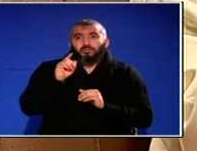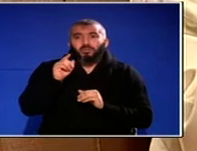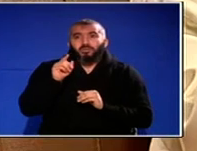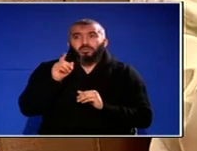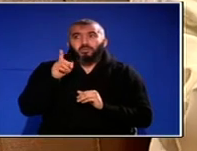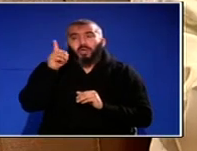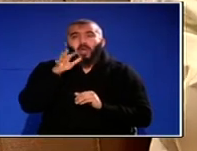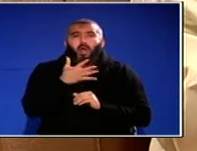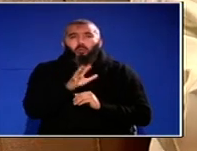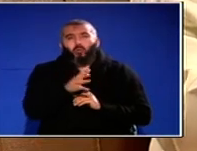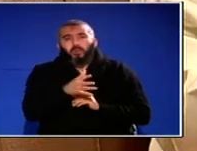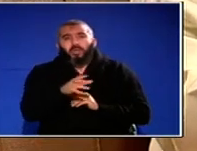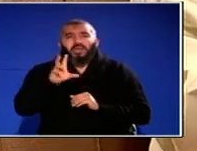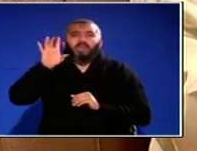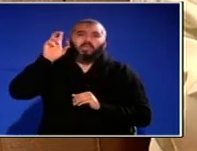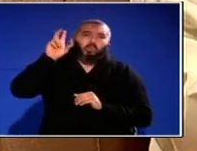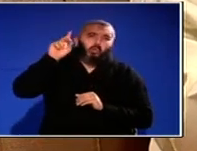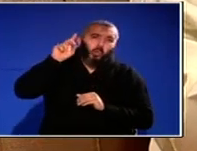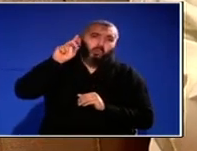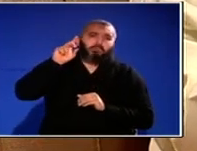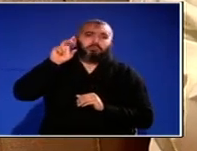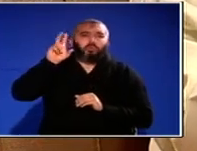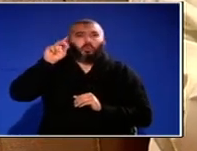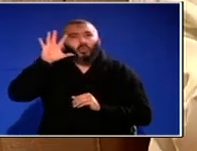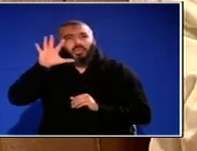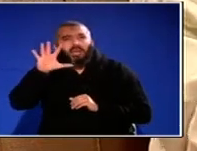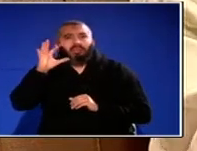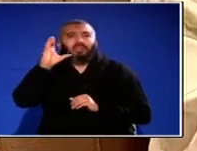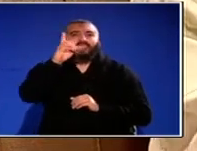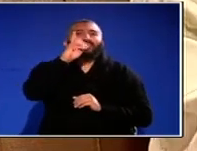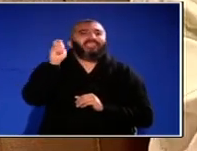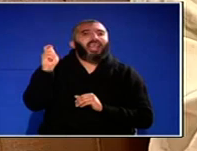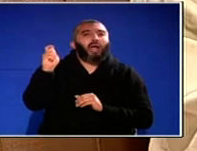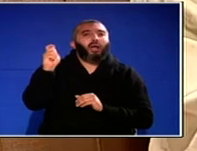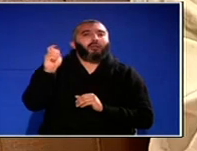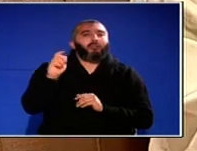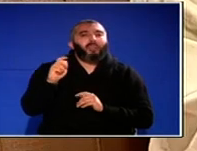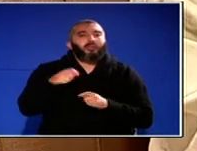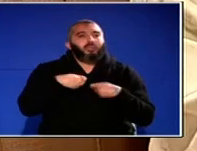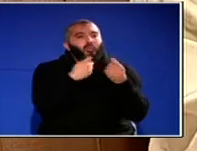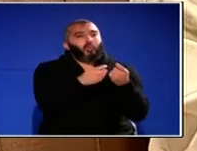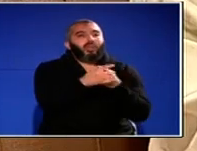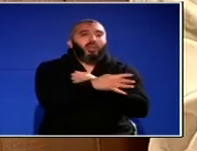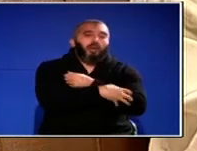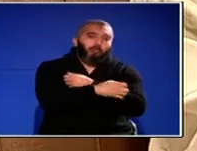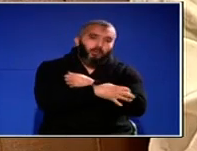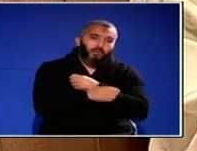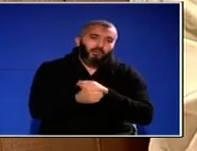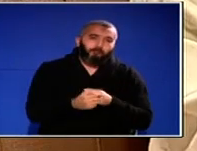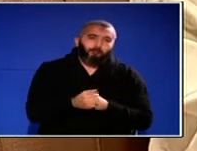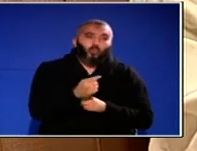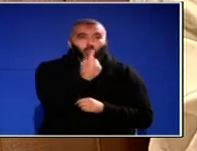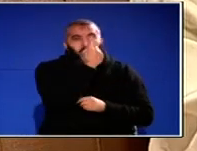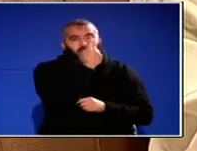في حوالي 30 دينار أو 35 دينار، تعطى للمساكين 10